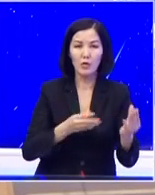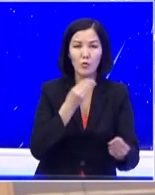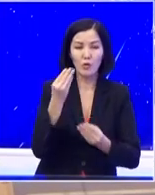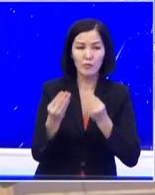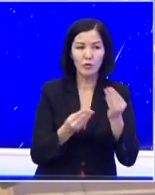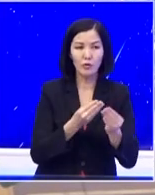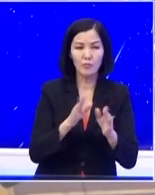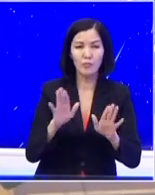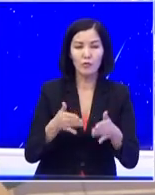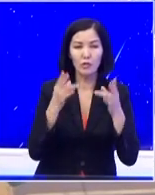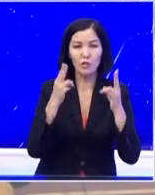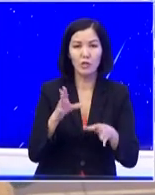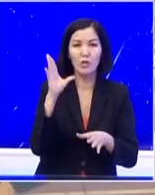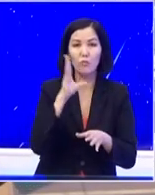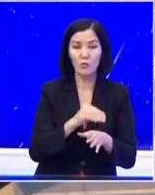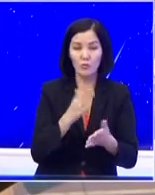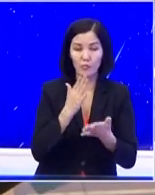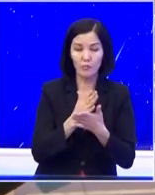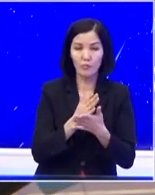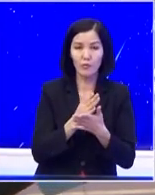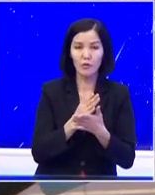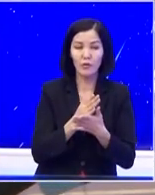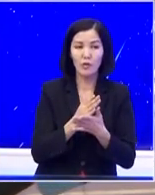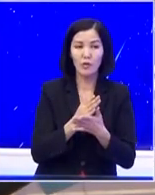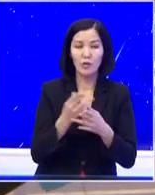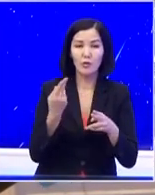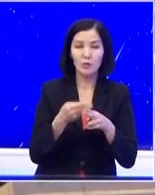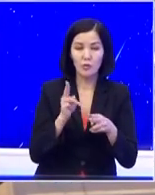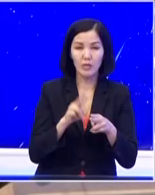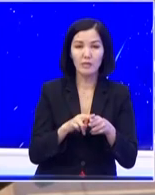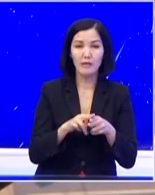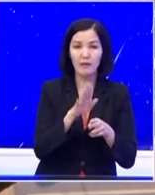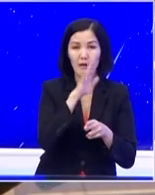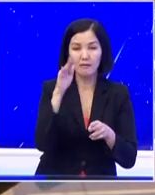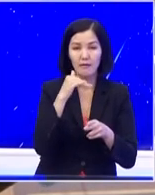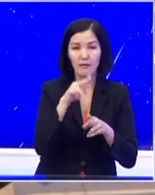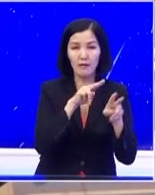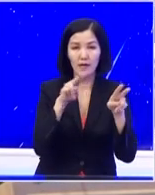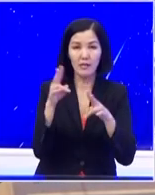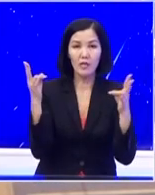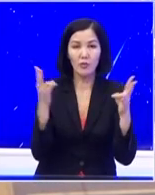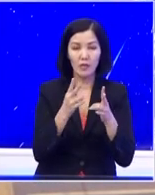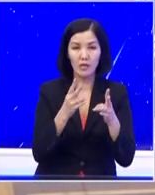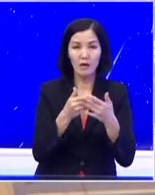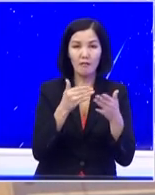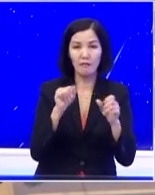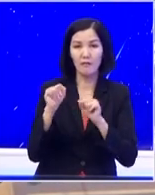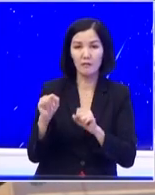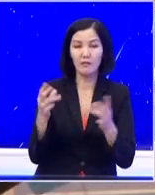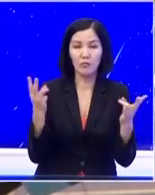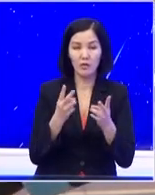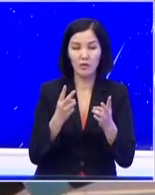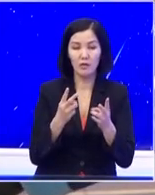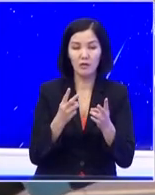бойында төтенше жағдайларға куә болып жатамыз, келеңсіз оқиғалар болып жатыр. Сондықтан сол мәселелерге жол бермеуді